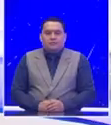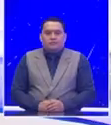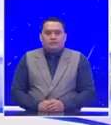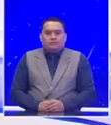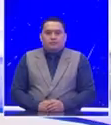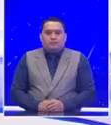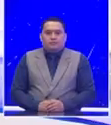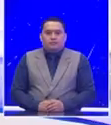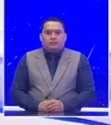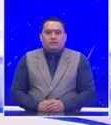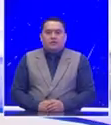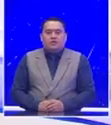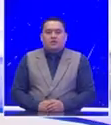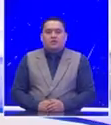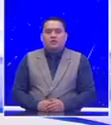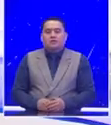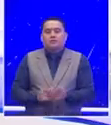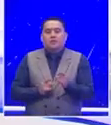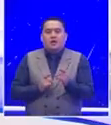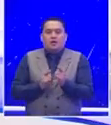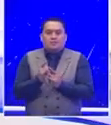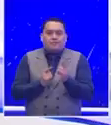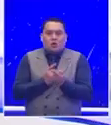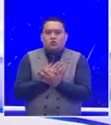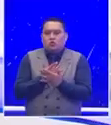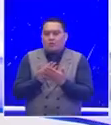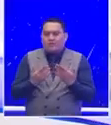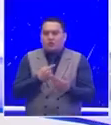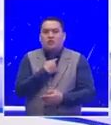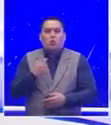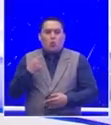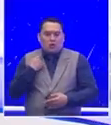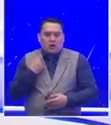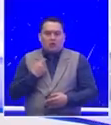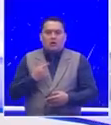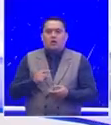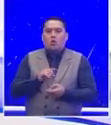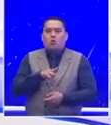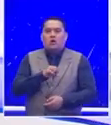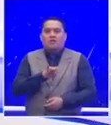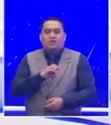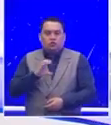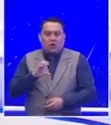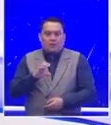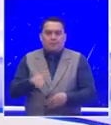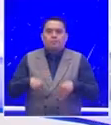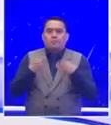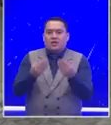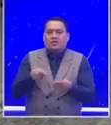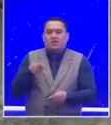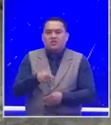Целую фору средств индивидуальной защиты пожертвовали предприниматели областного центра на борьбу с коронавирусом. Передано